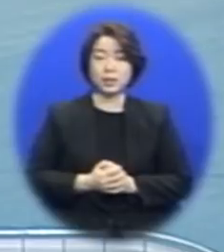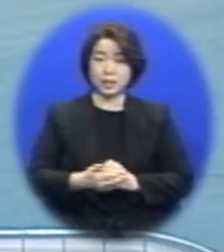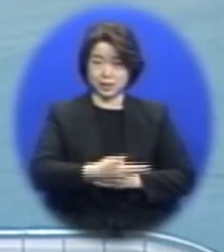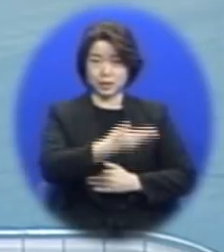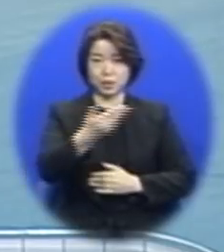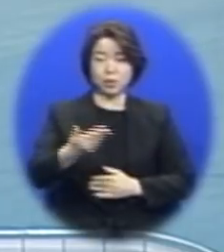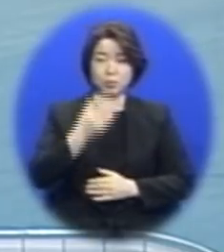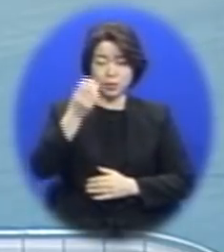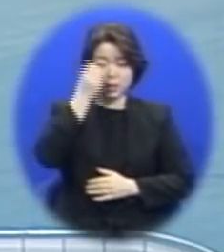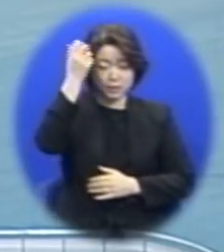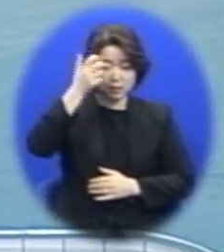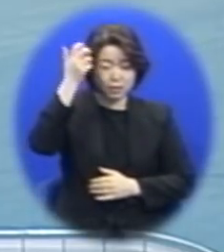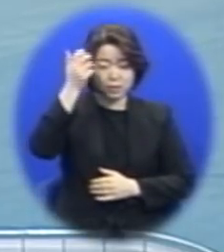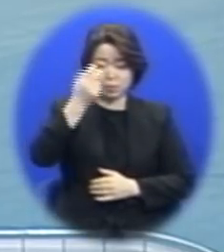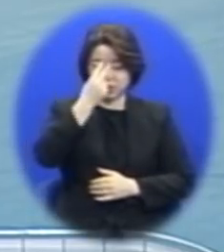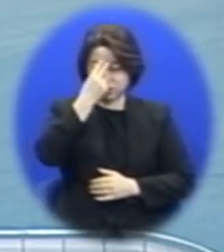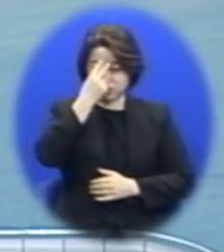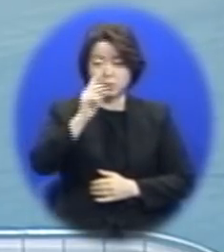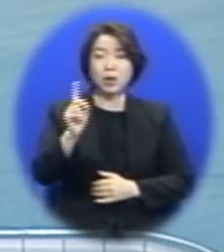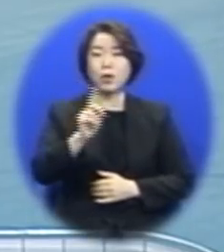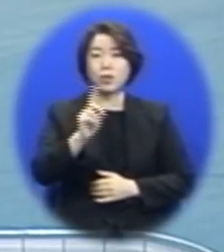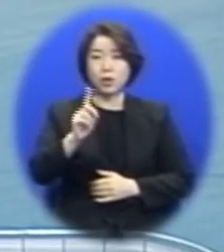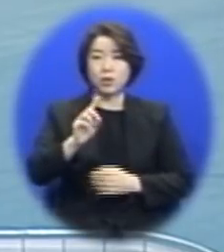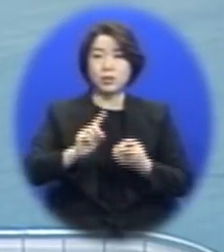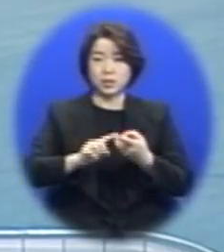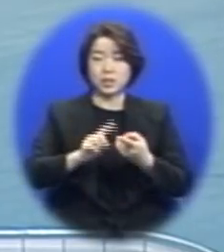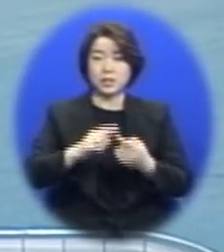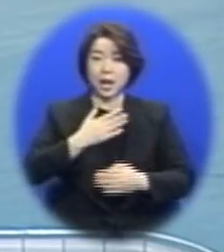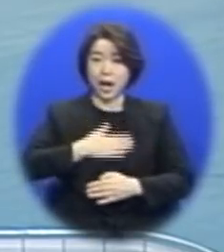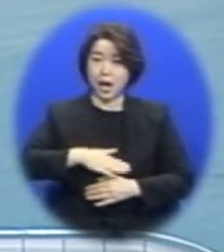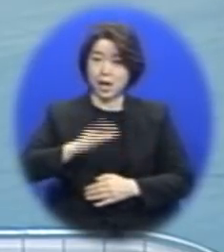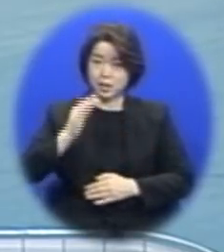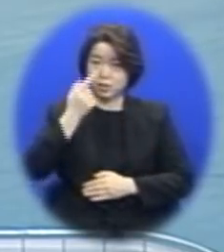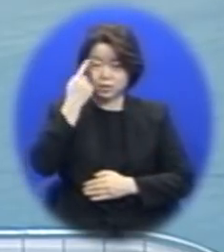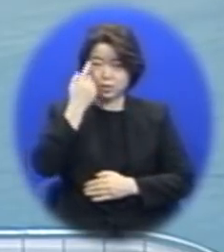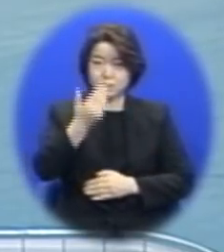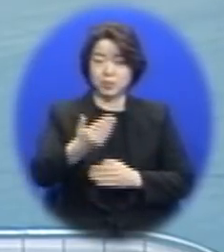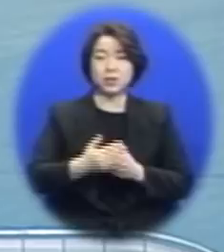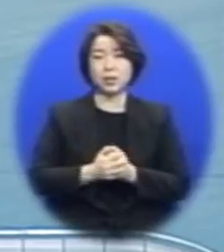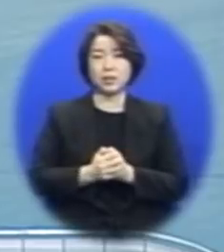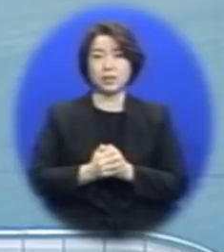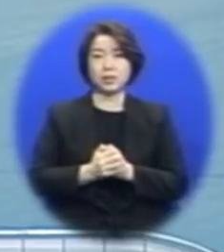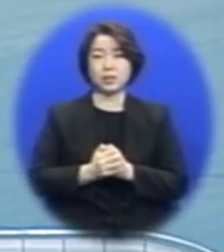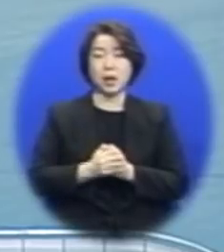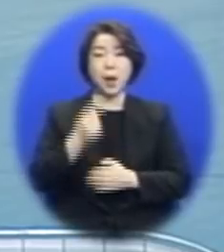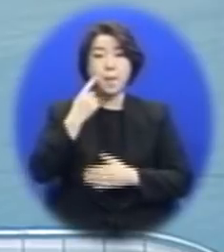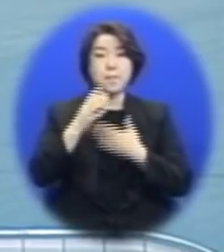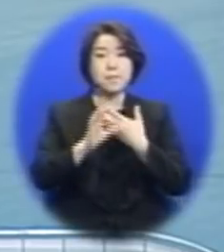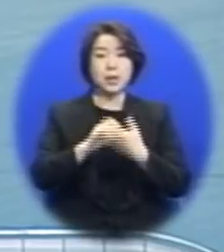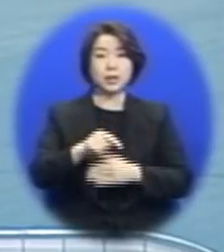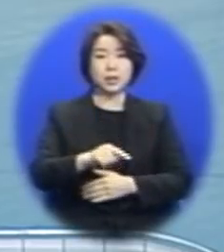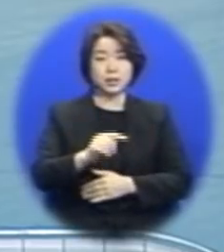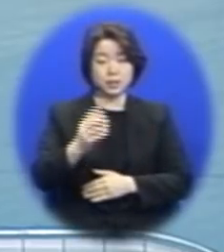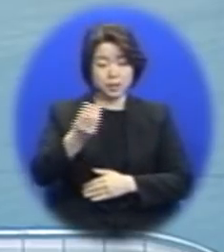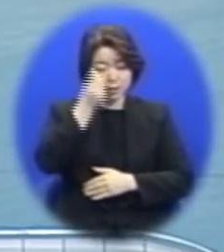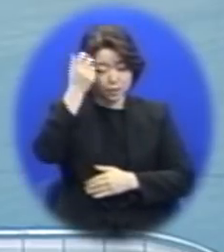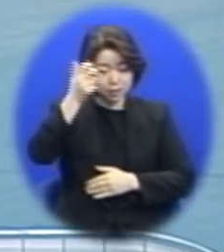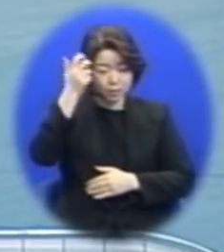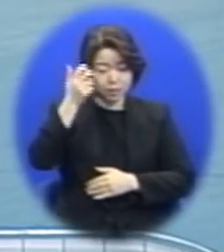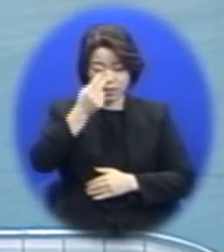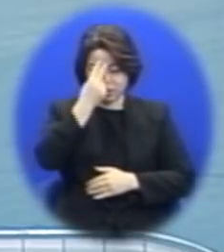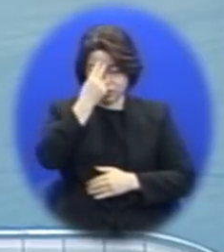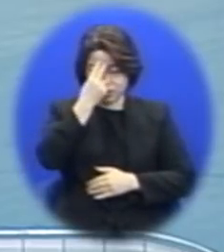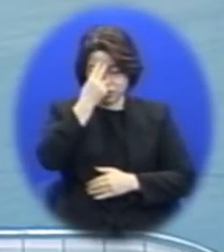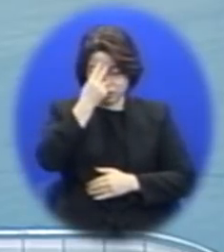여러분, 성령의 근심이 어떤 것인지 아시겠습니까? 만약에 여러분이 이 성령의 근심을 작게 여기고